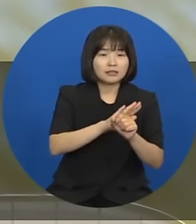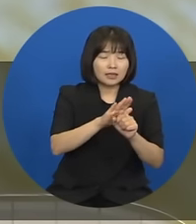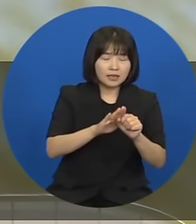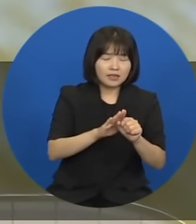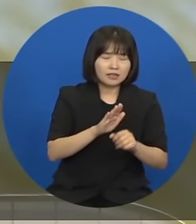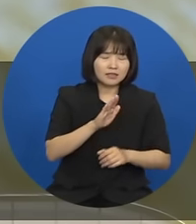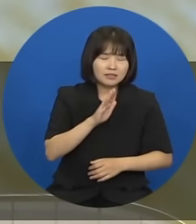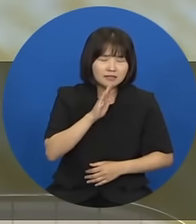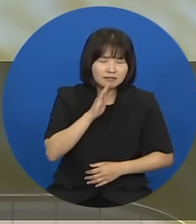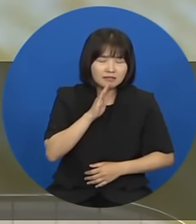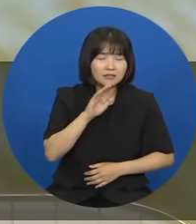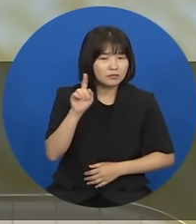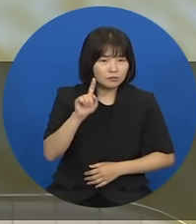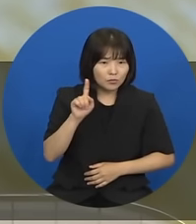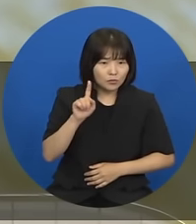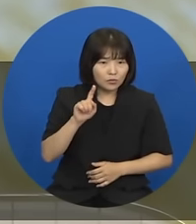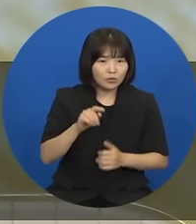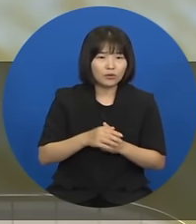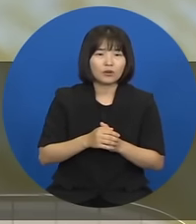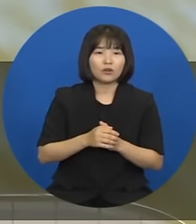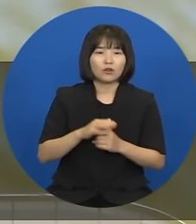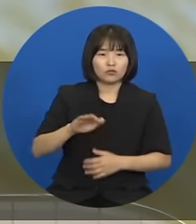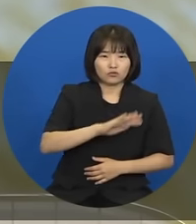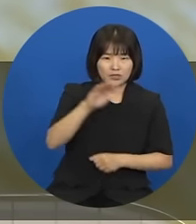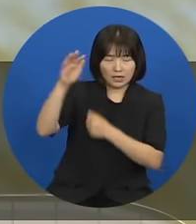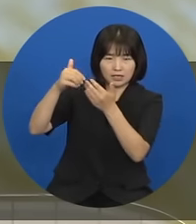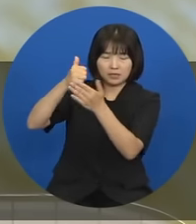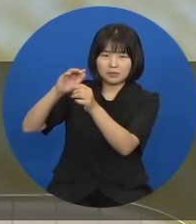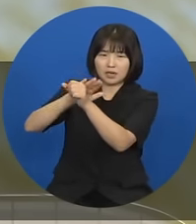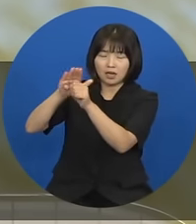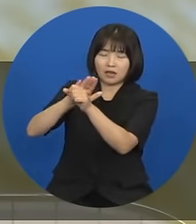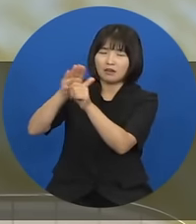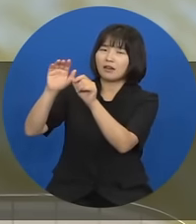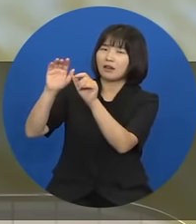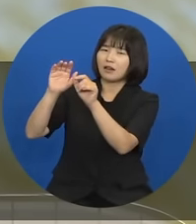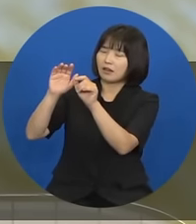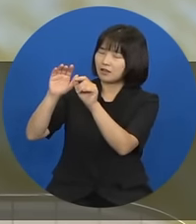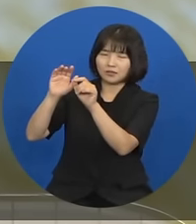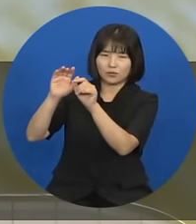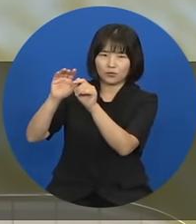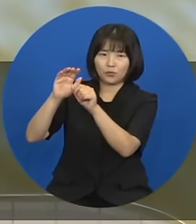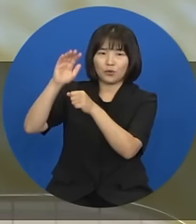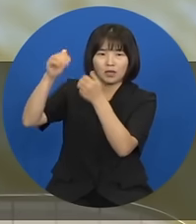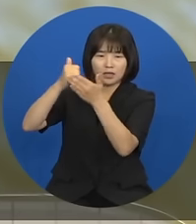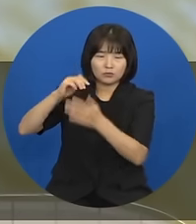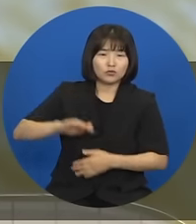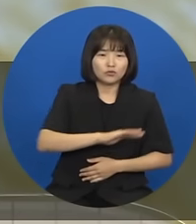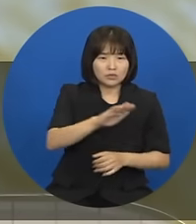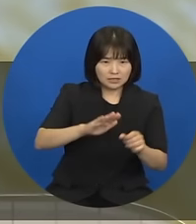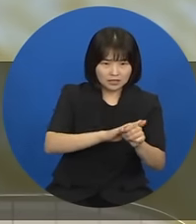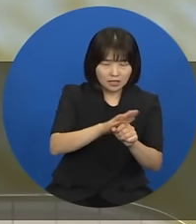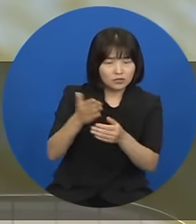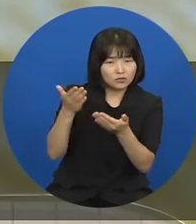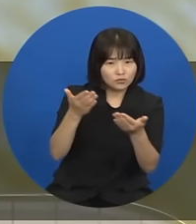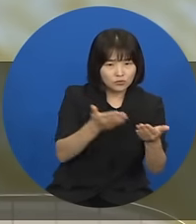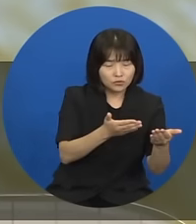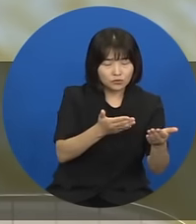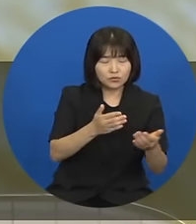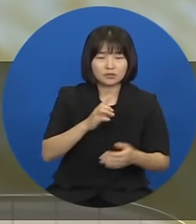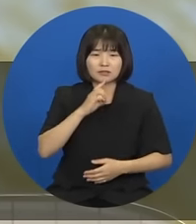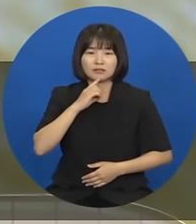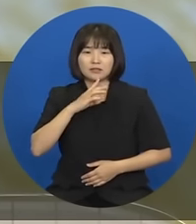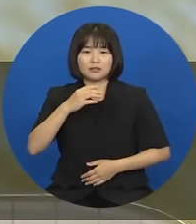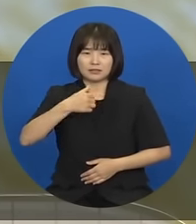사실에 있으니 곧 우리가 하나님을 사랑한 것이 아니라 하나님이 우리를 사랑하셔서 자기 아들을